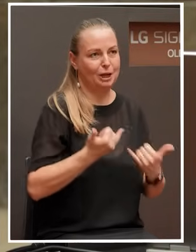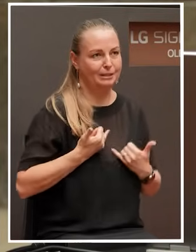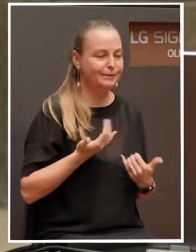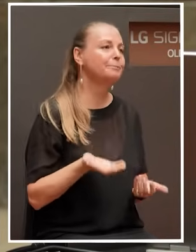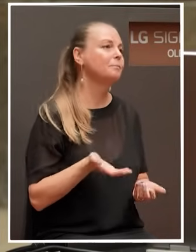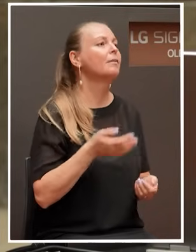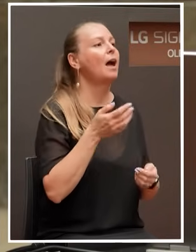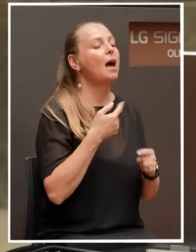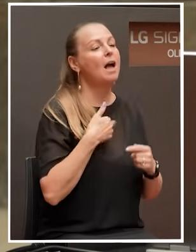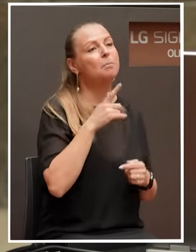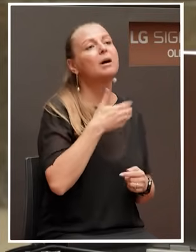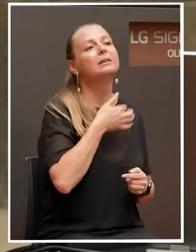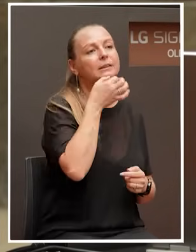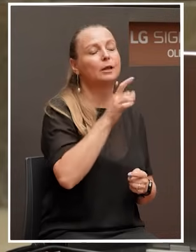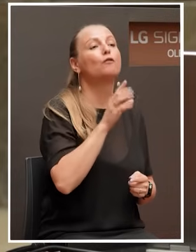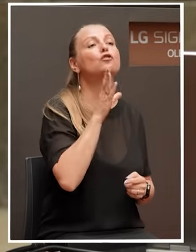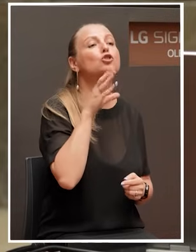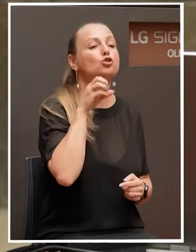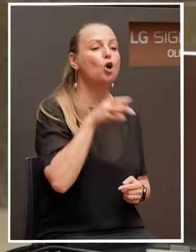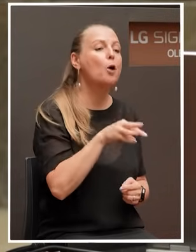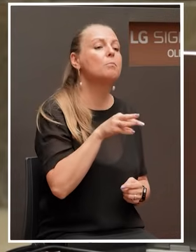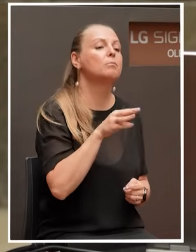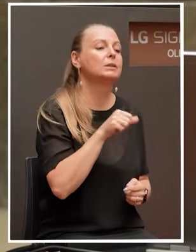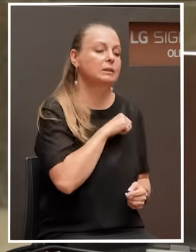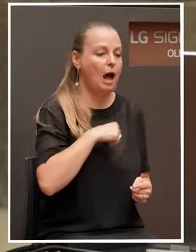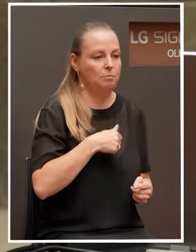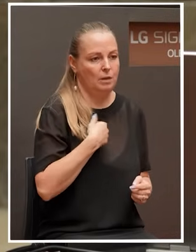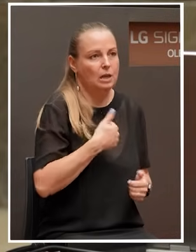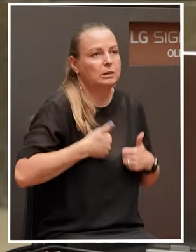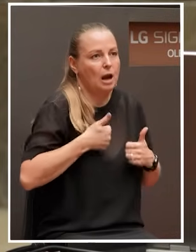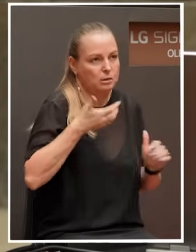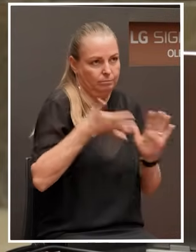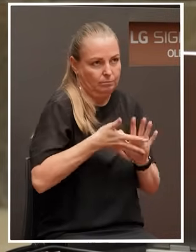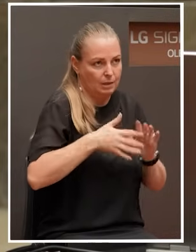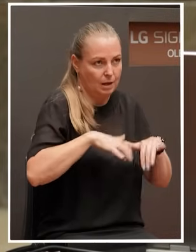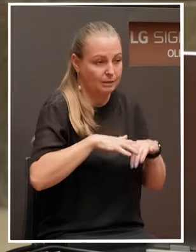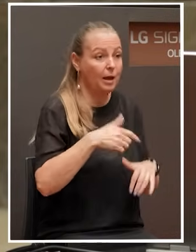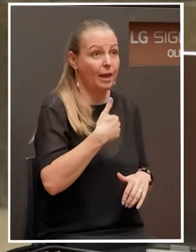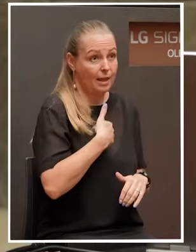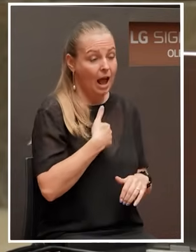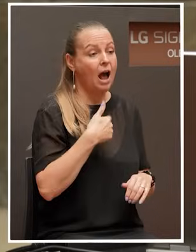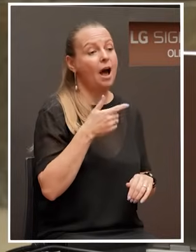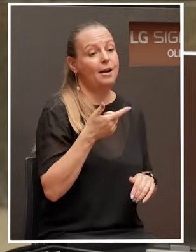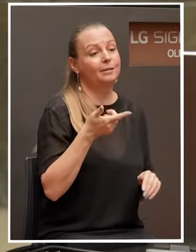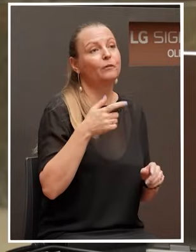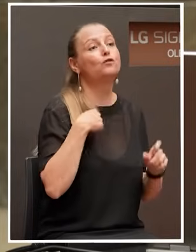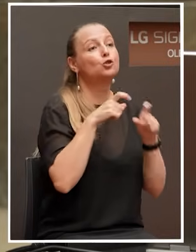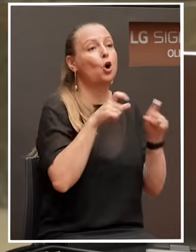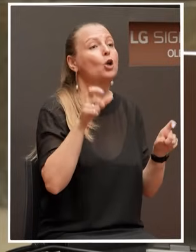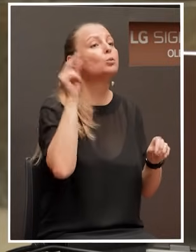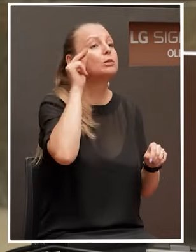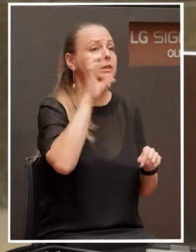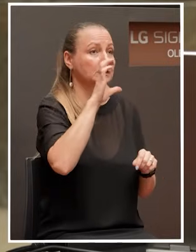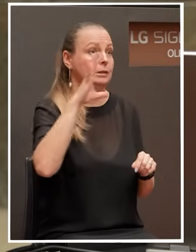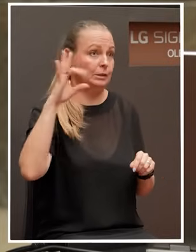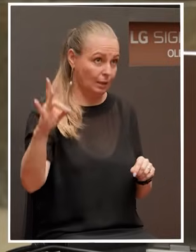честь. Я расскажу о том, чем сам пытаюсь разобраться, потому что, будучи продуктом советской искусствоведческой школы,